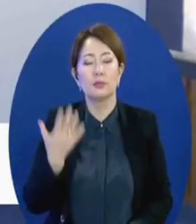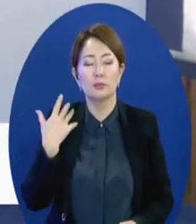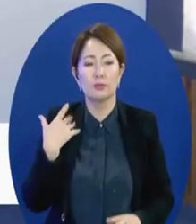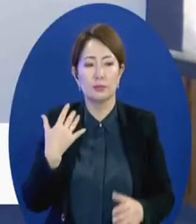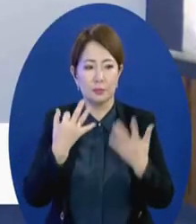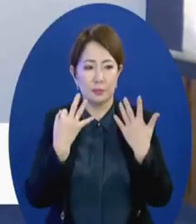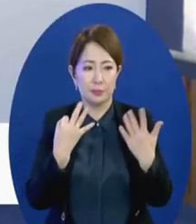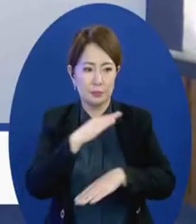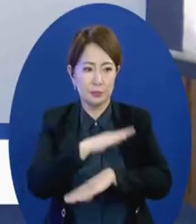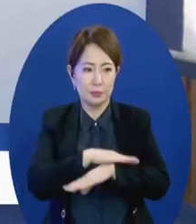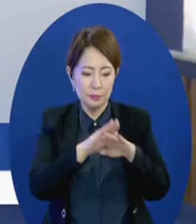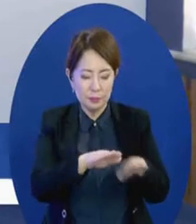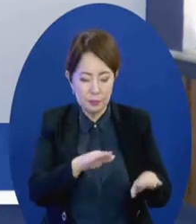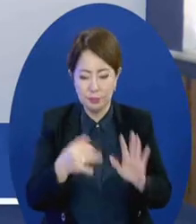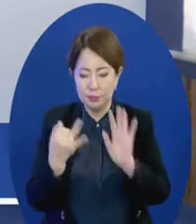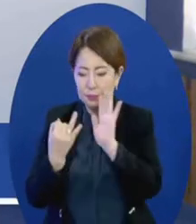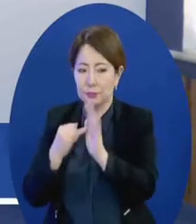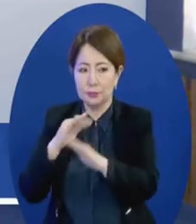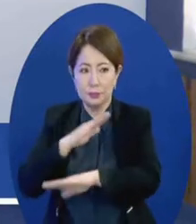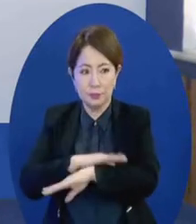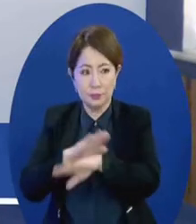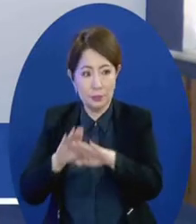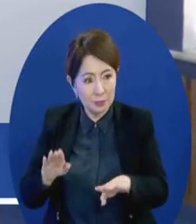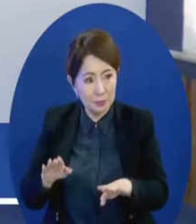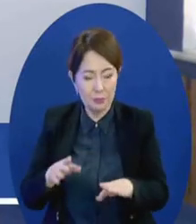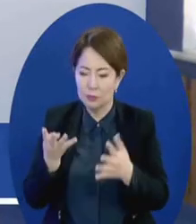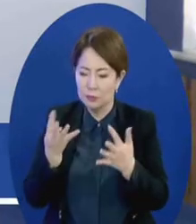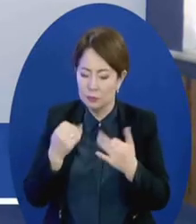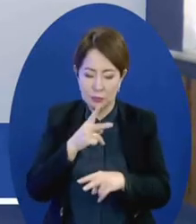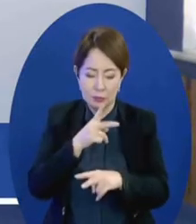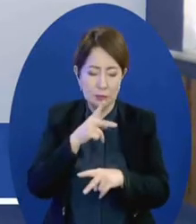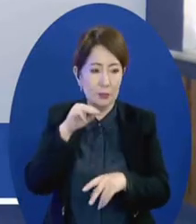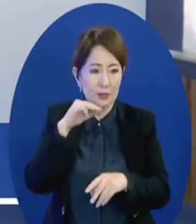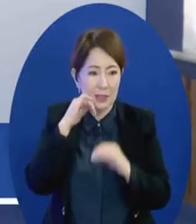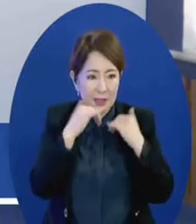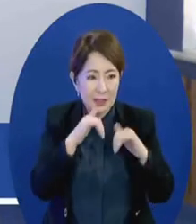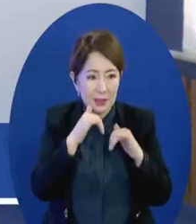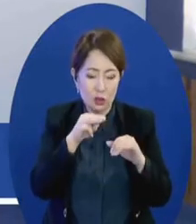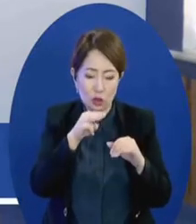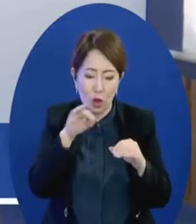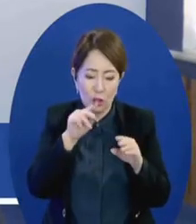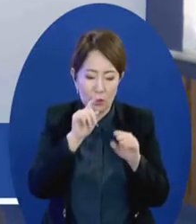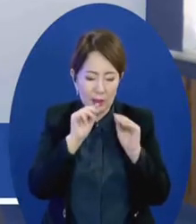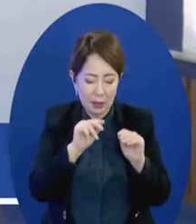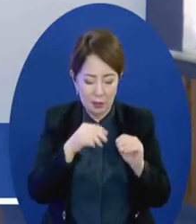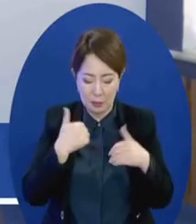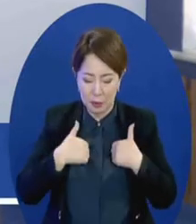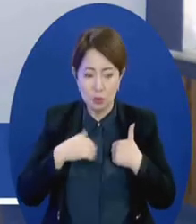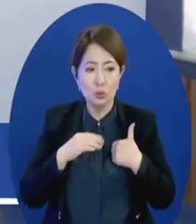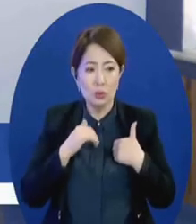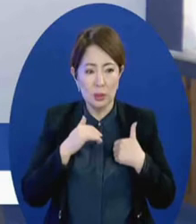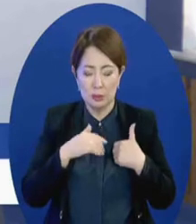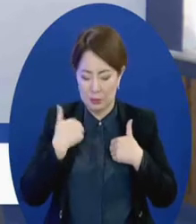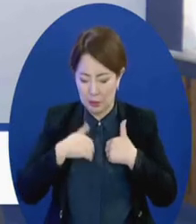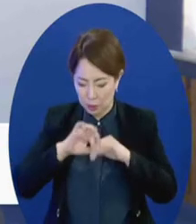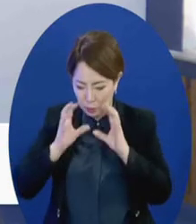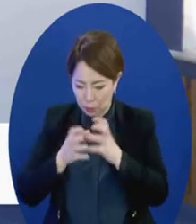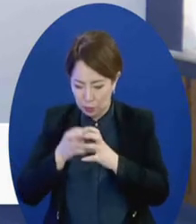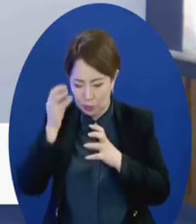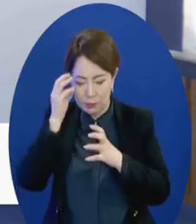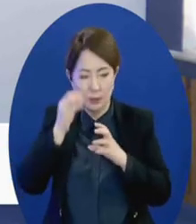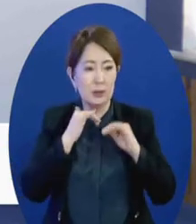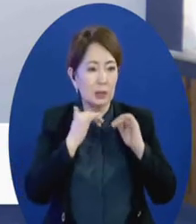дугаар ангийн хүүхдэд ч юм уу 7-гийн хүүхдэд ч юм уу тооны хичээлээр юу их байгааг л тэр багш дээд зэргээр л